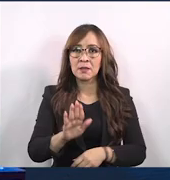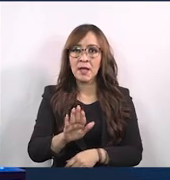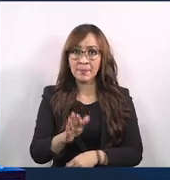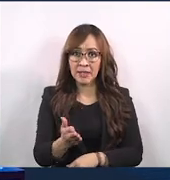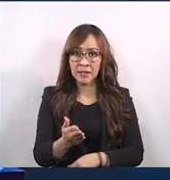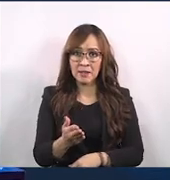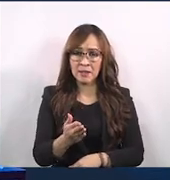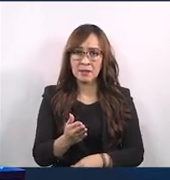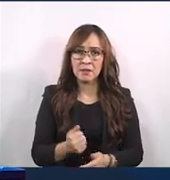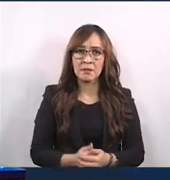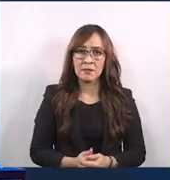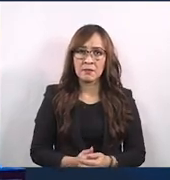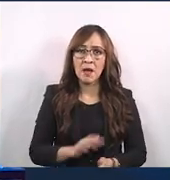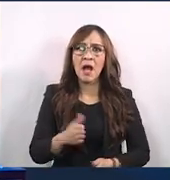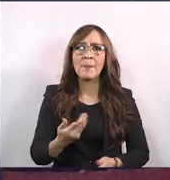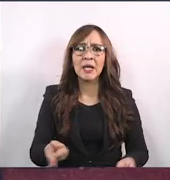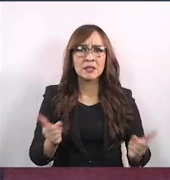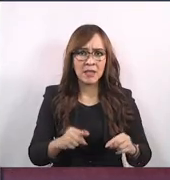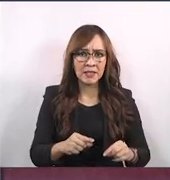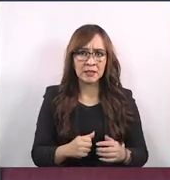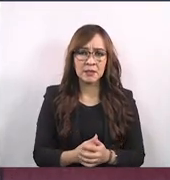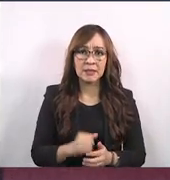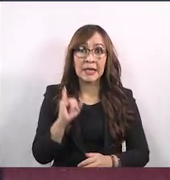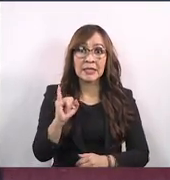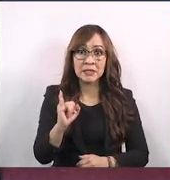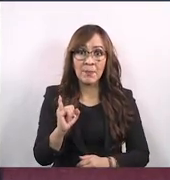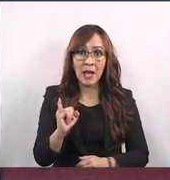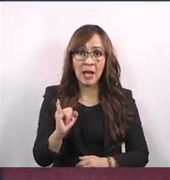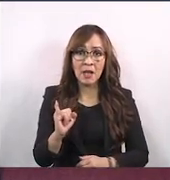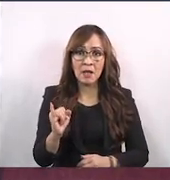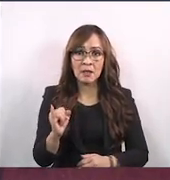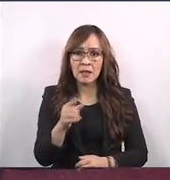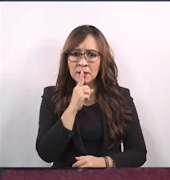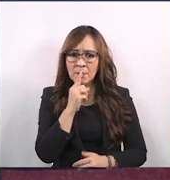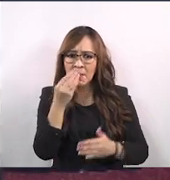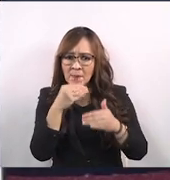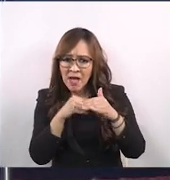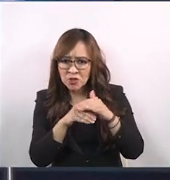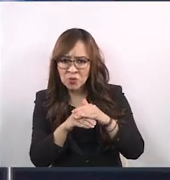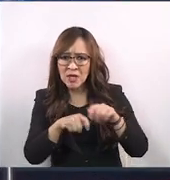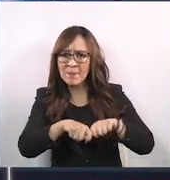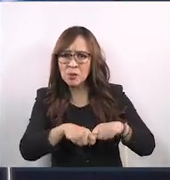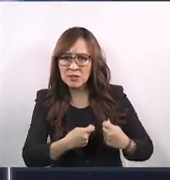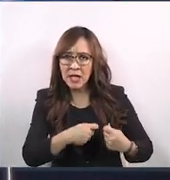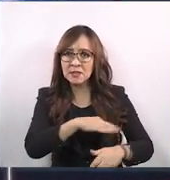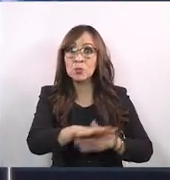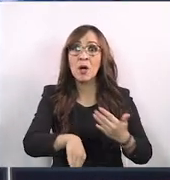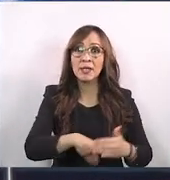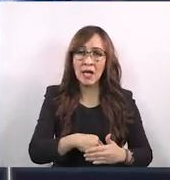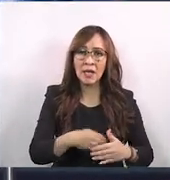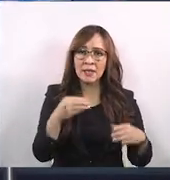ini tetapi Apa yang terjadi it is small masuk memang acuhkan banyak hal termasuk nabi-nabinya